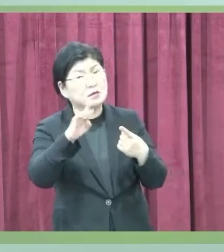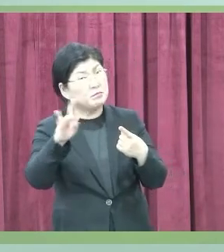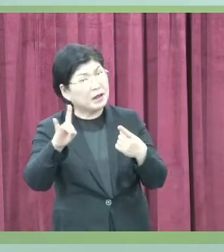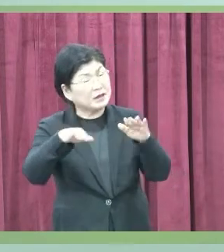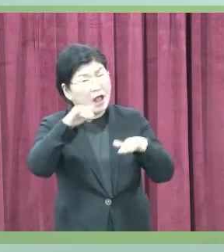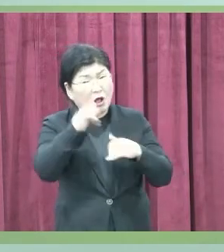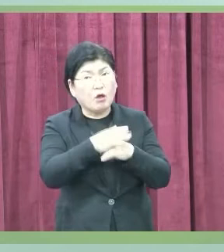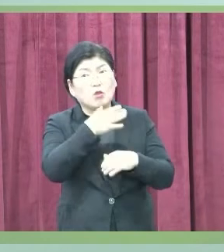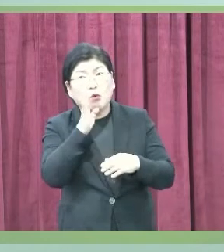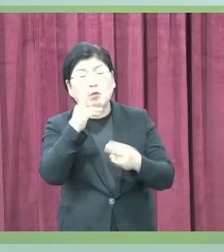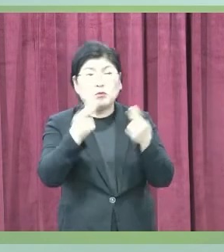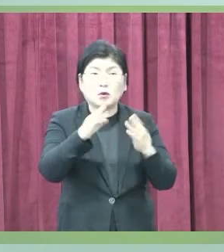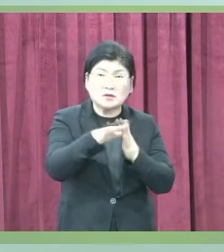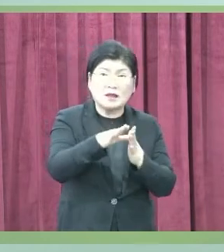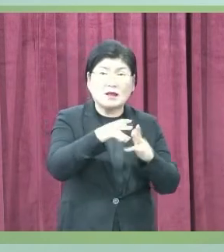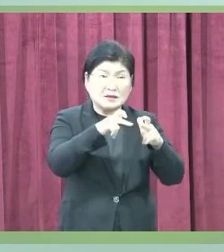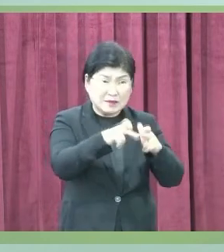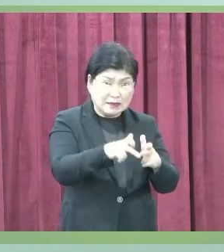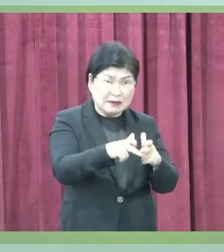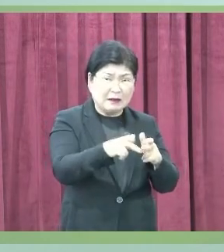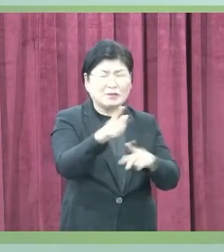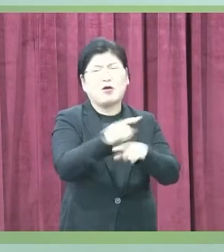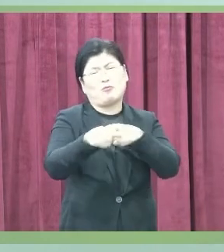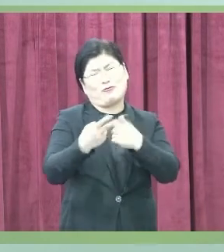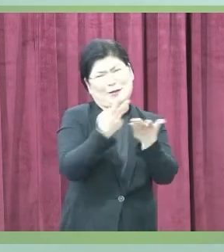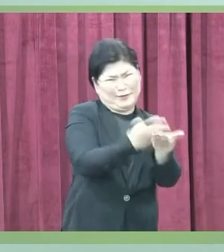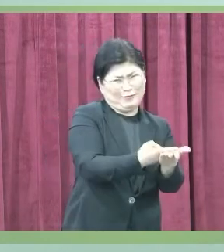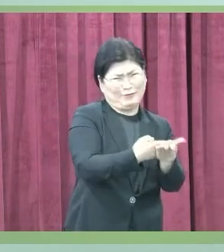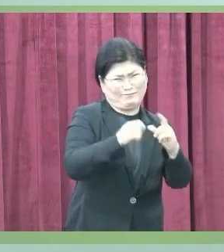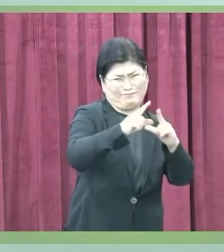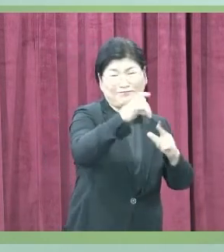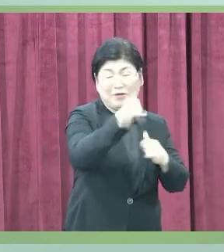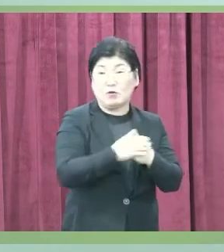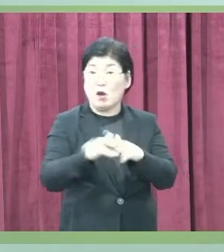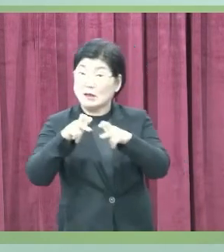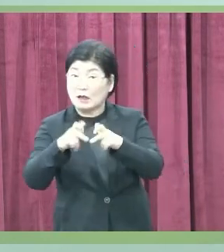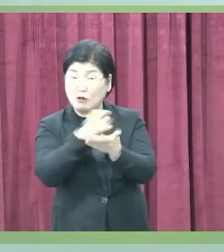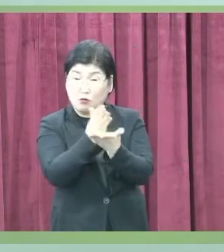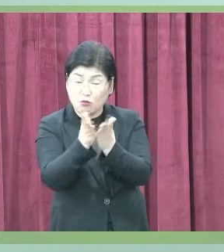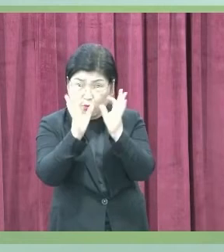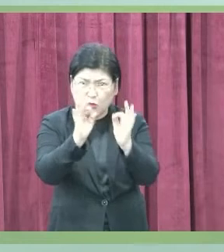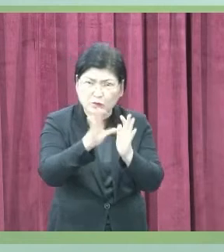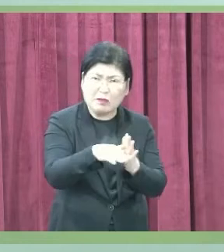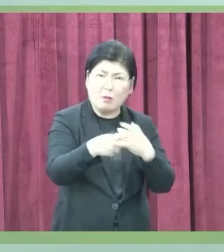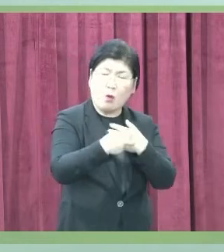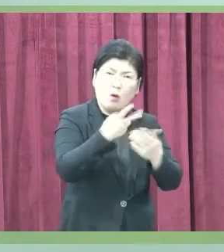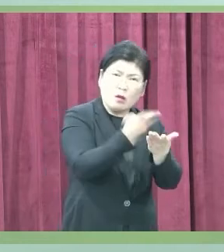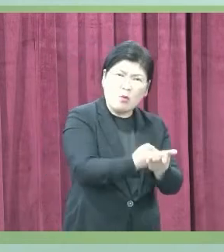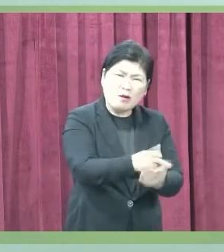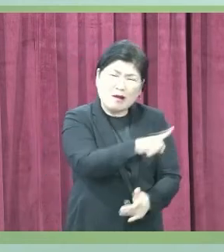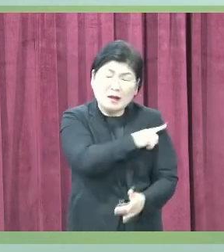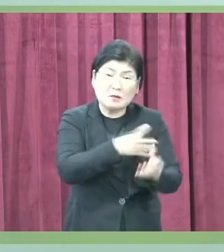노인과 노인을 비교를 해도 장애 노인이 훨씬 더 입원을 많이 하고요. 그다음에 장애 유형별로 보면 입원 일수가 가장 높은